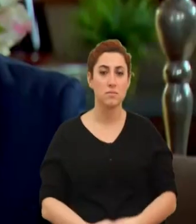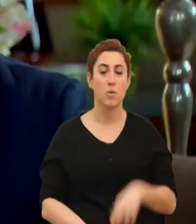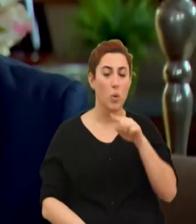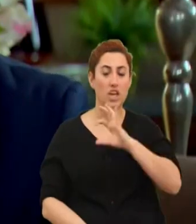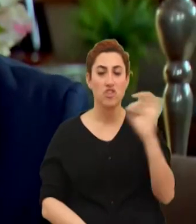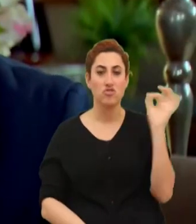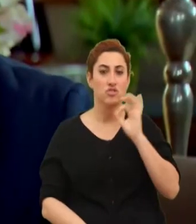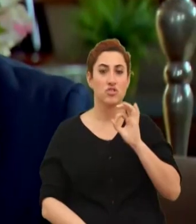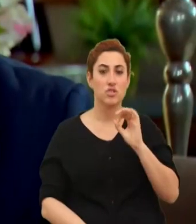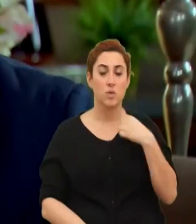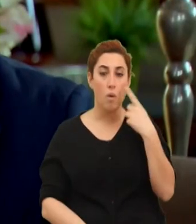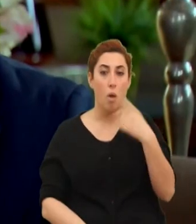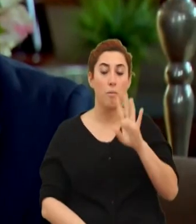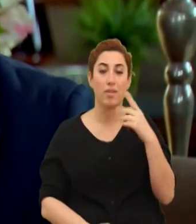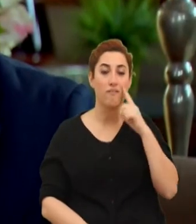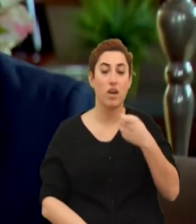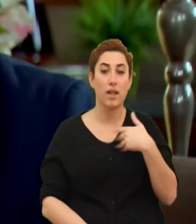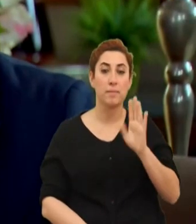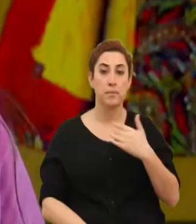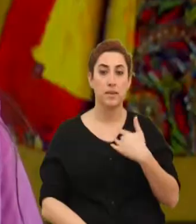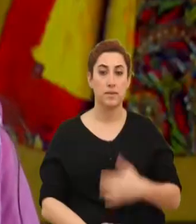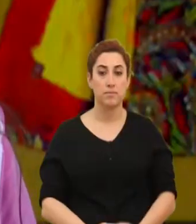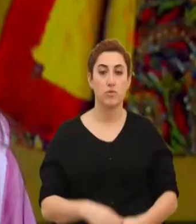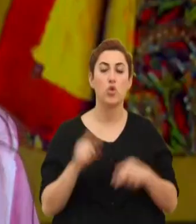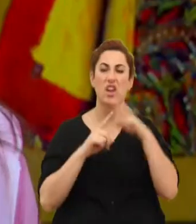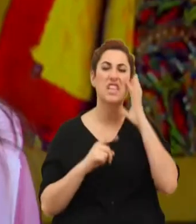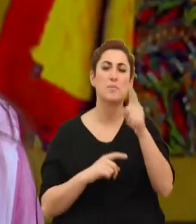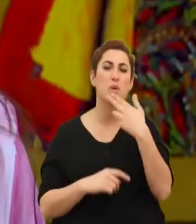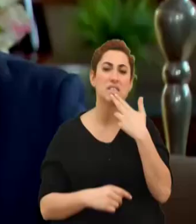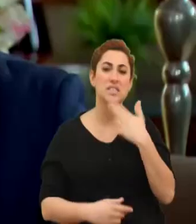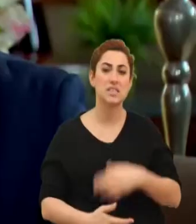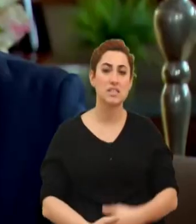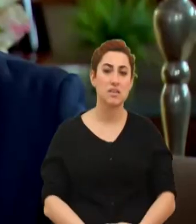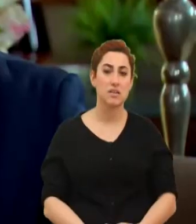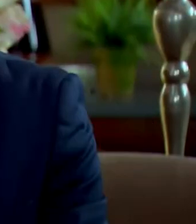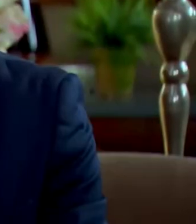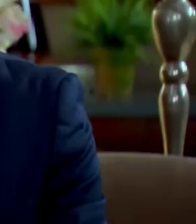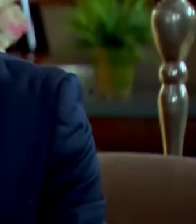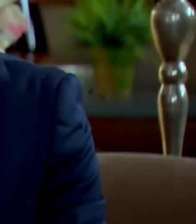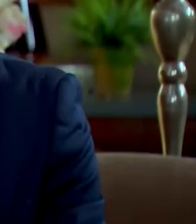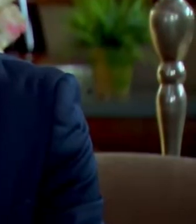okurken bunu hiç görmemişim, fark etmemişim. Nurhan kim o kız?